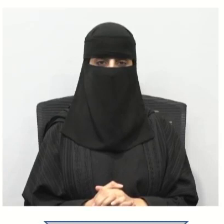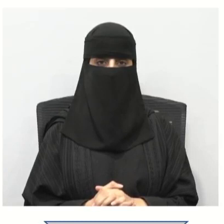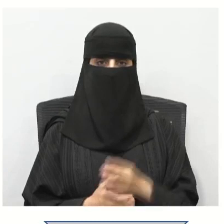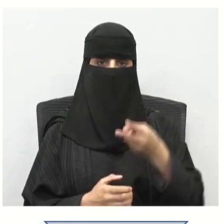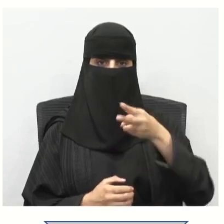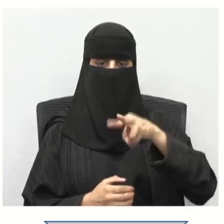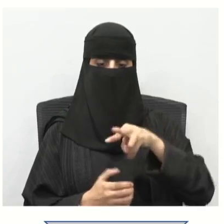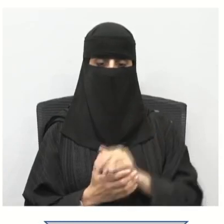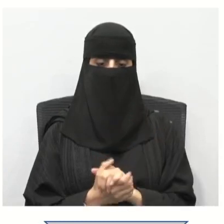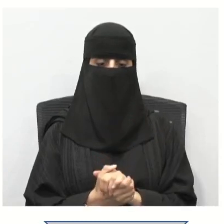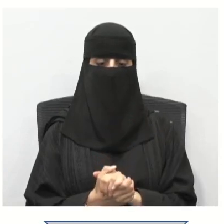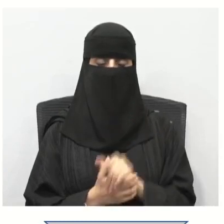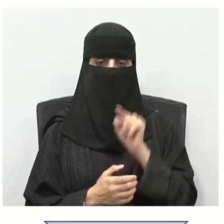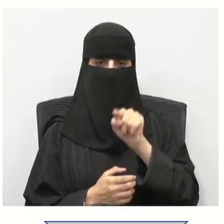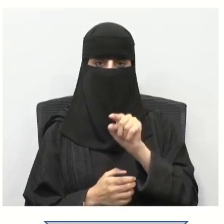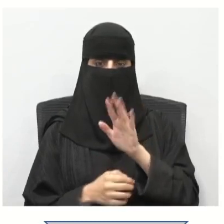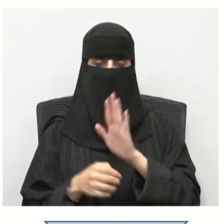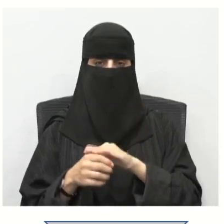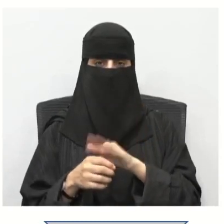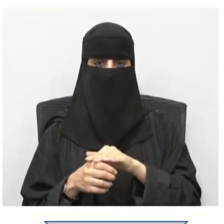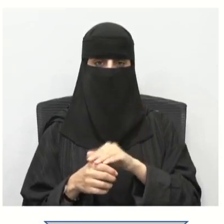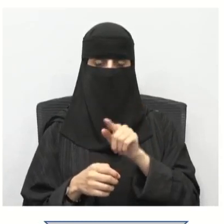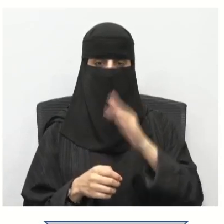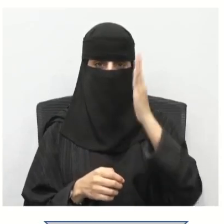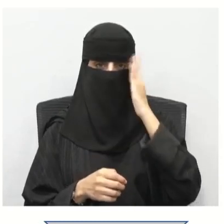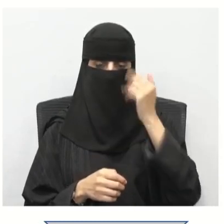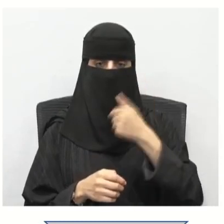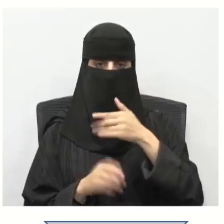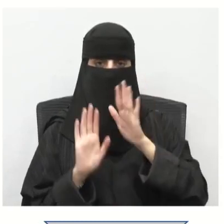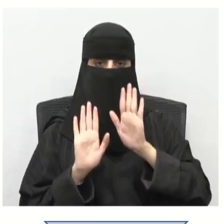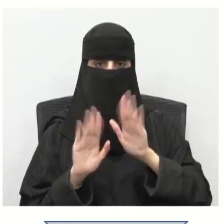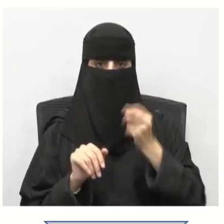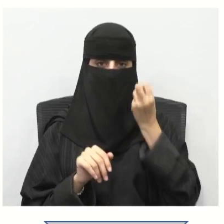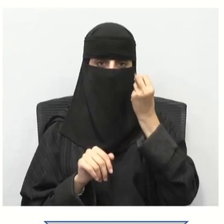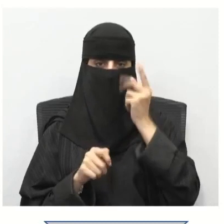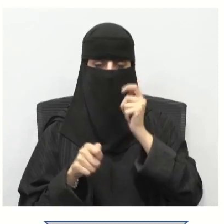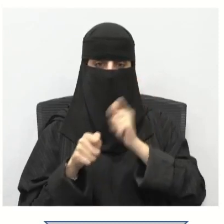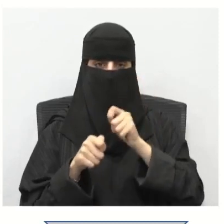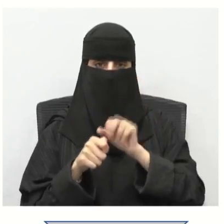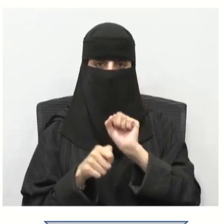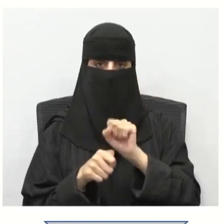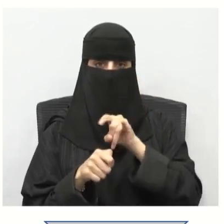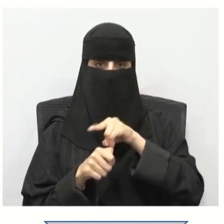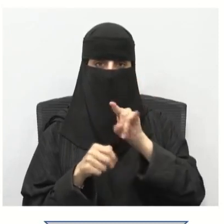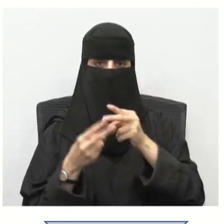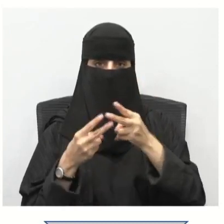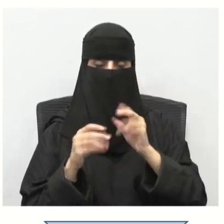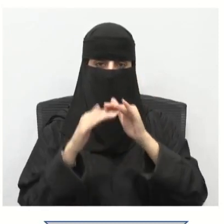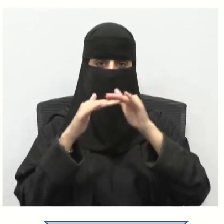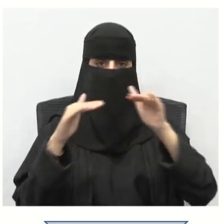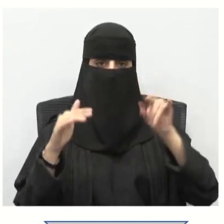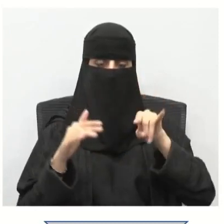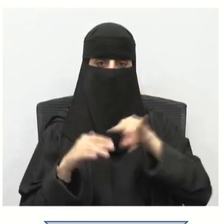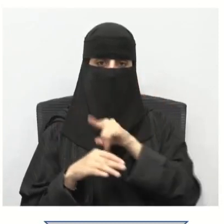مره اخرى هل تعرف انني قادر على صناعه طائره